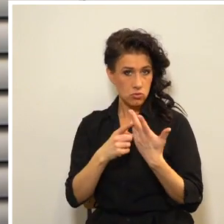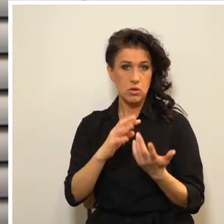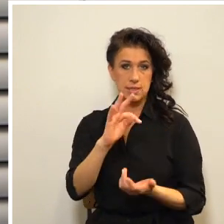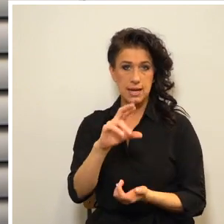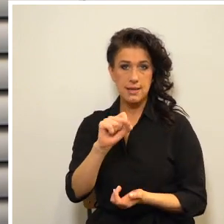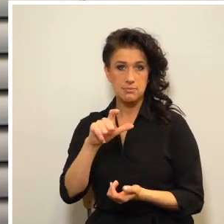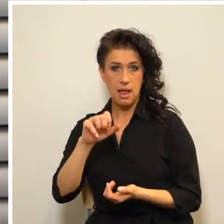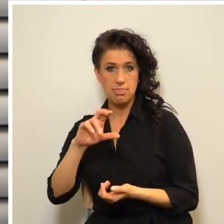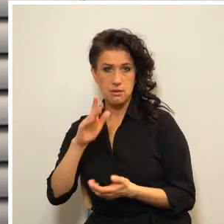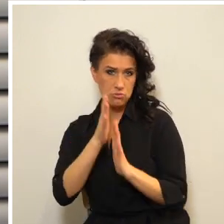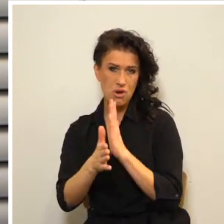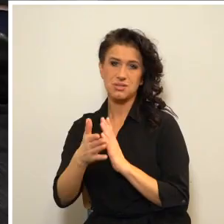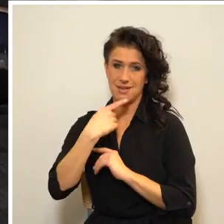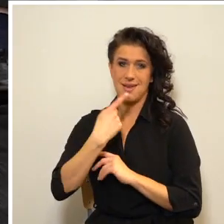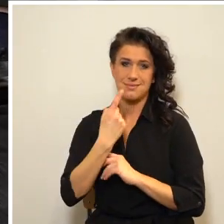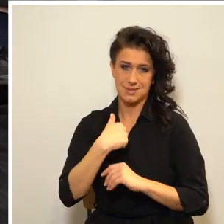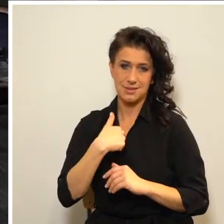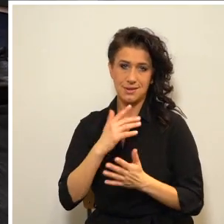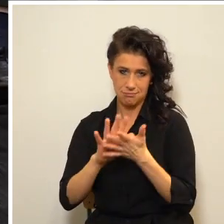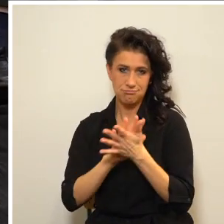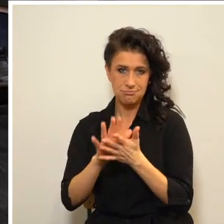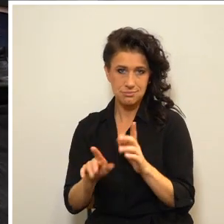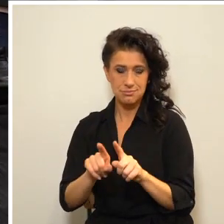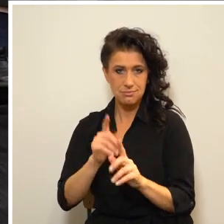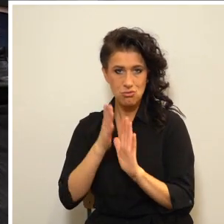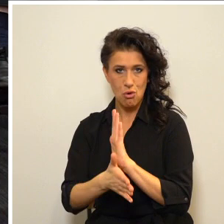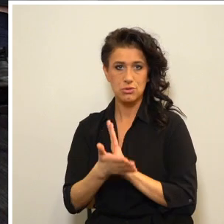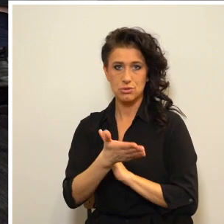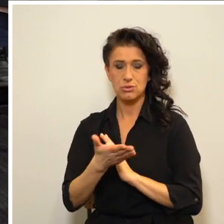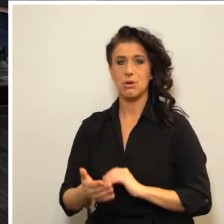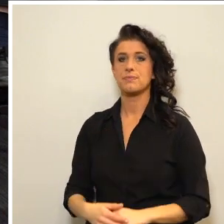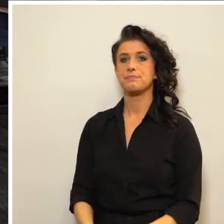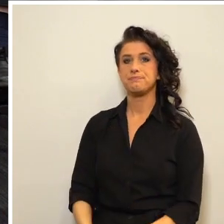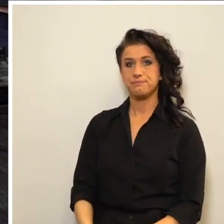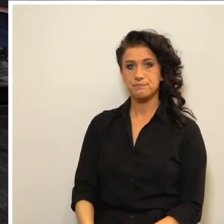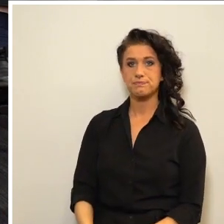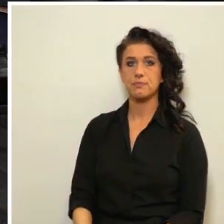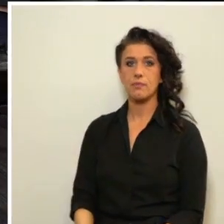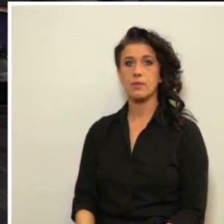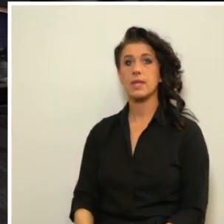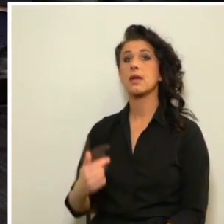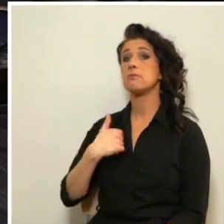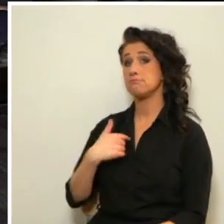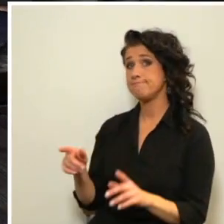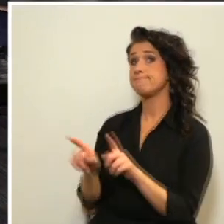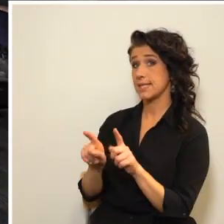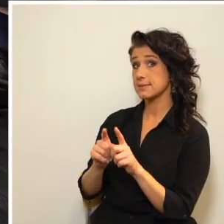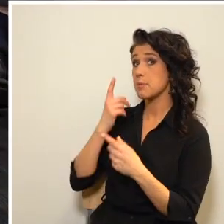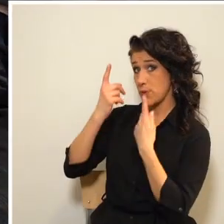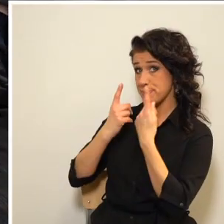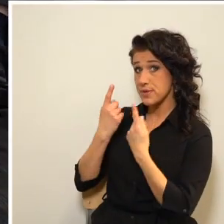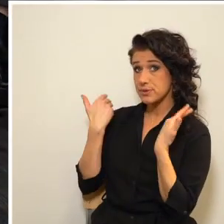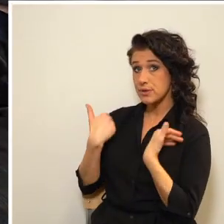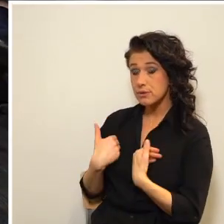opisowo prostym językiem się Posługując się też myślę że Jeżeli dochodzi do takiej sytuacji że